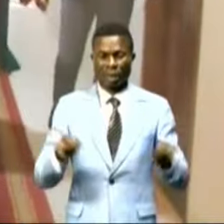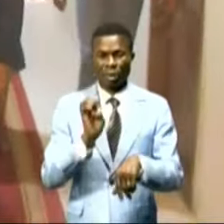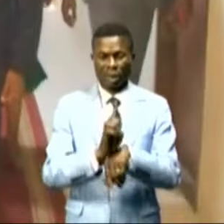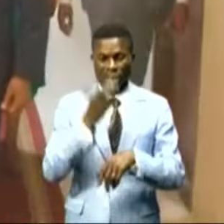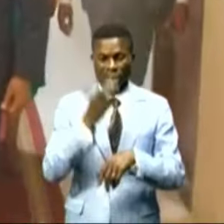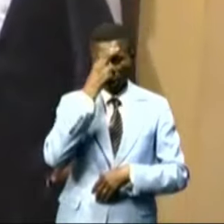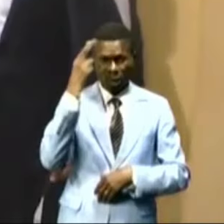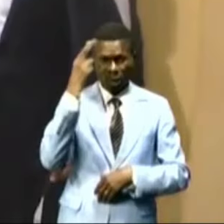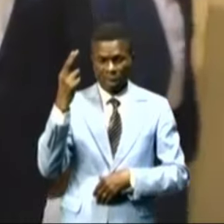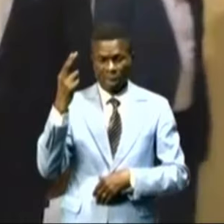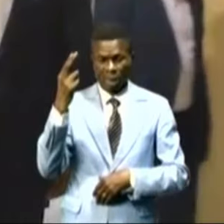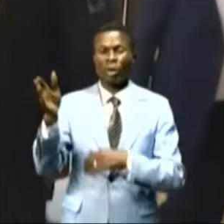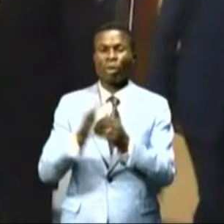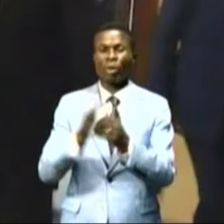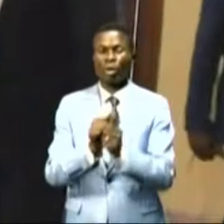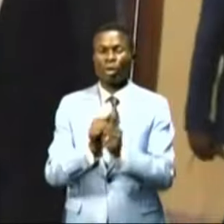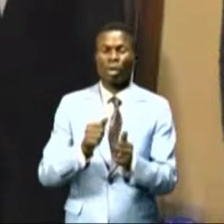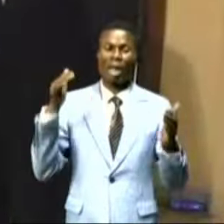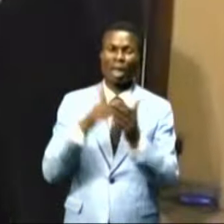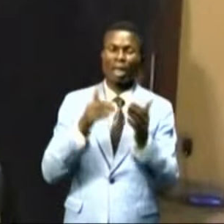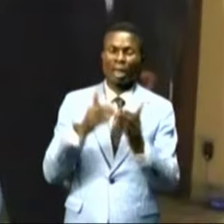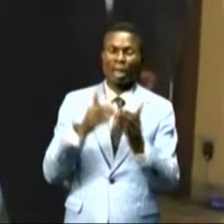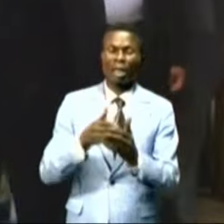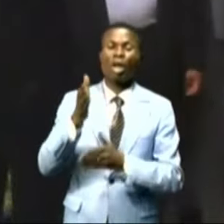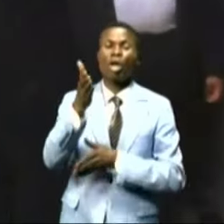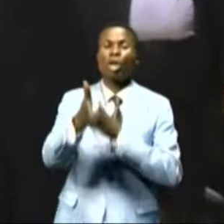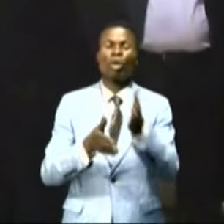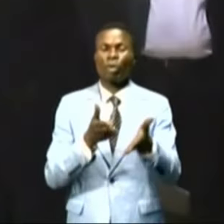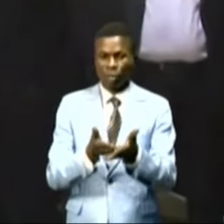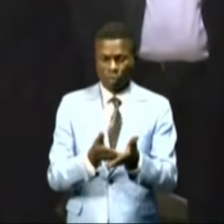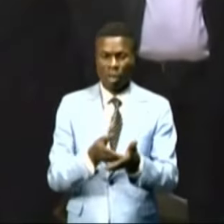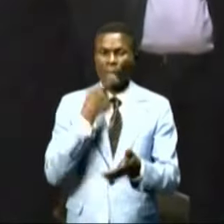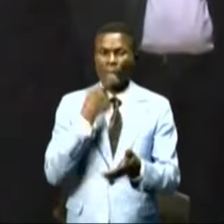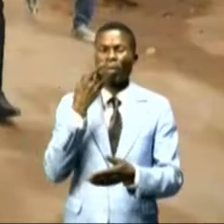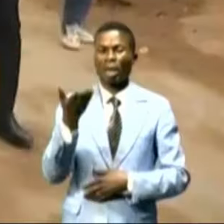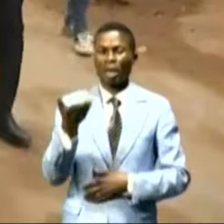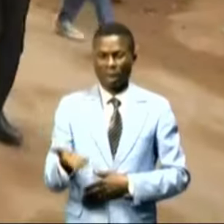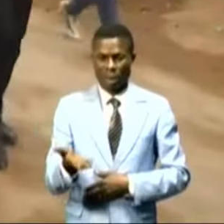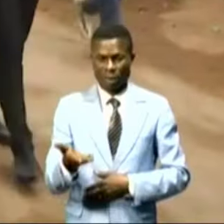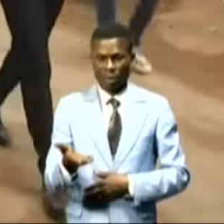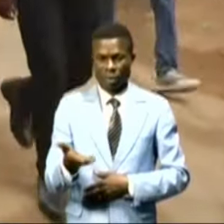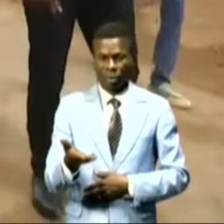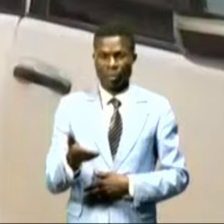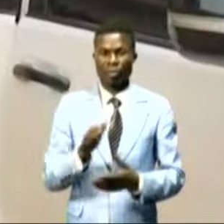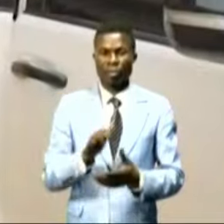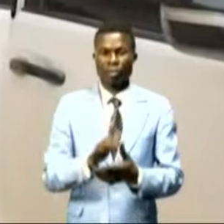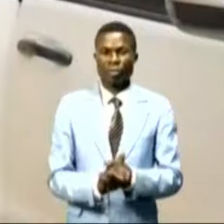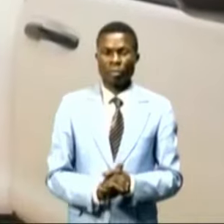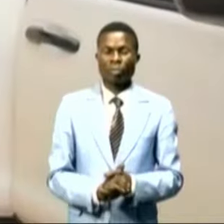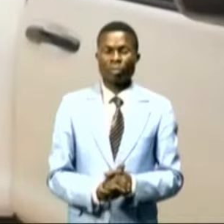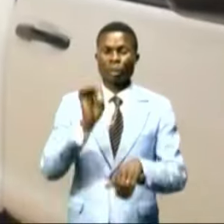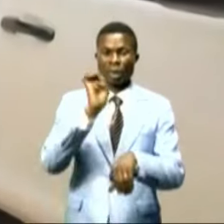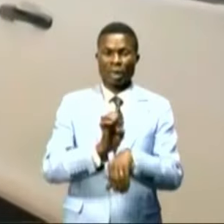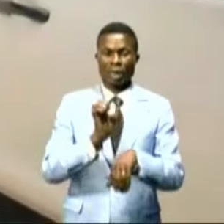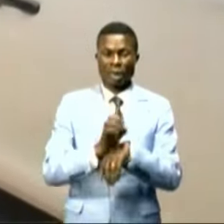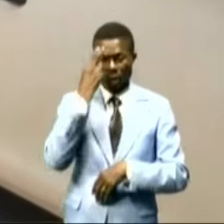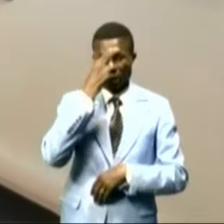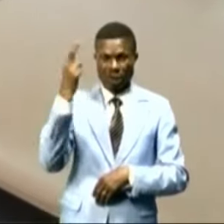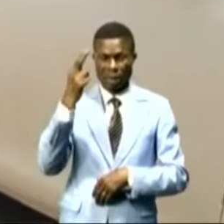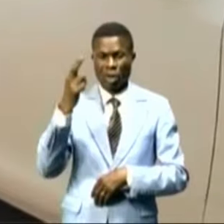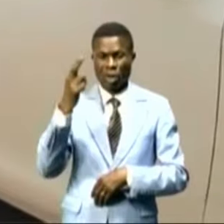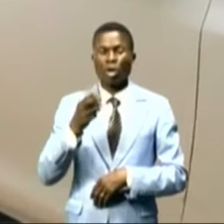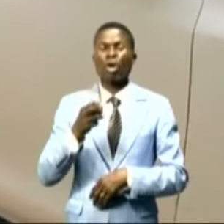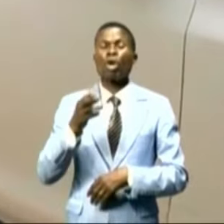catholique spoliés ou menacés de spoliation était également au menu. Il y a des concessions qui sont spoliées.